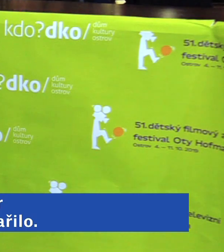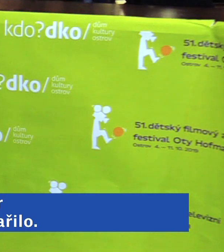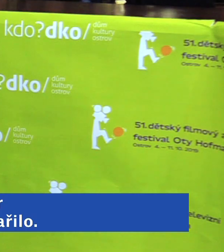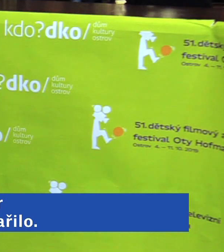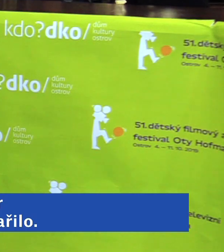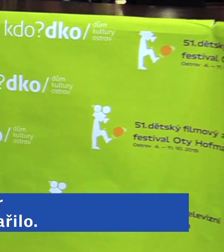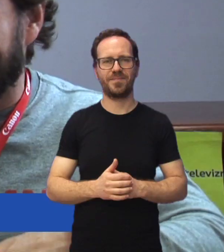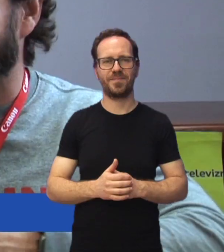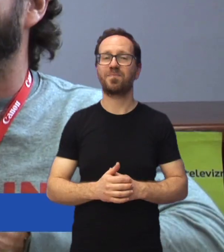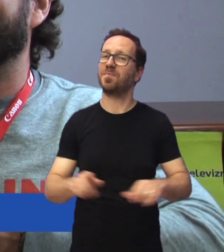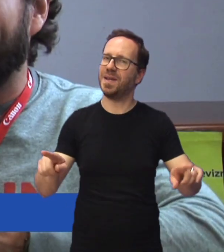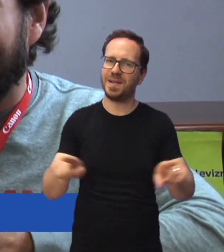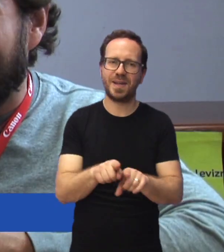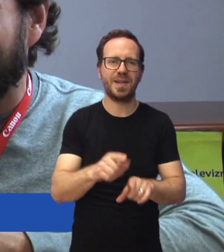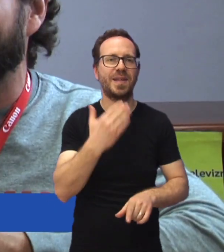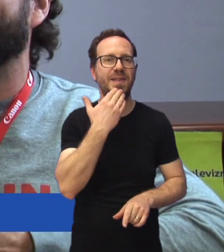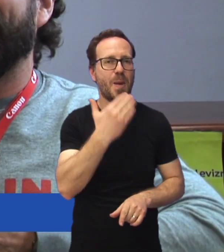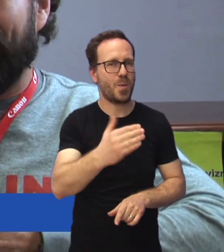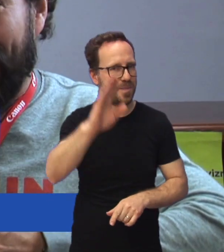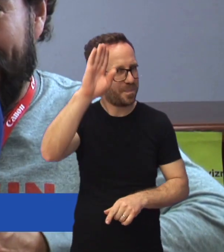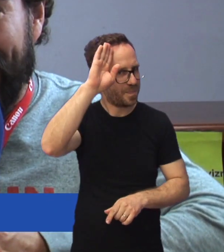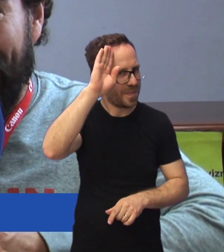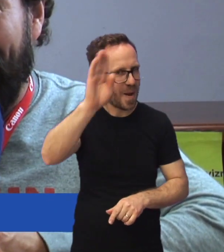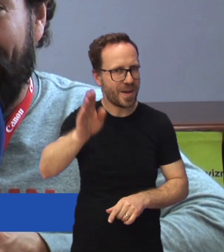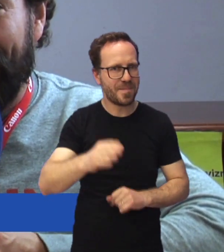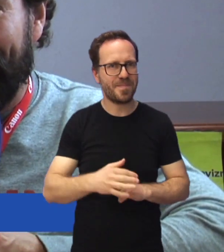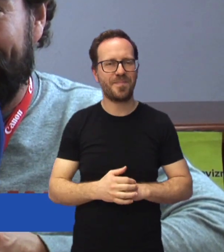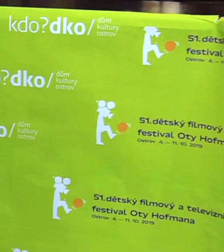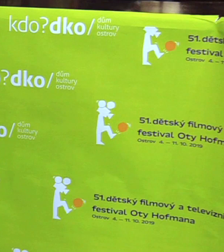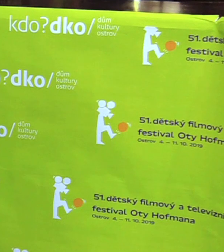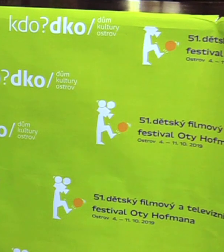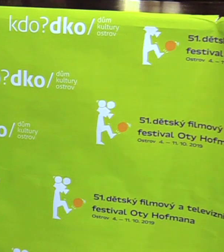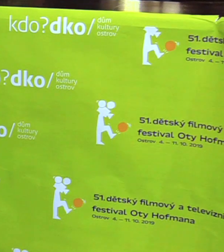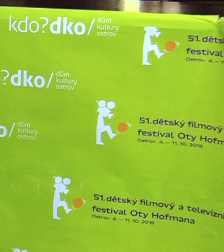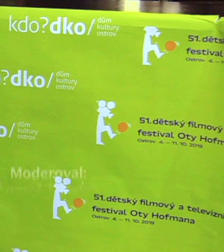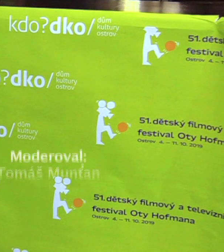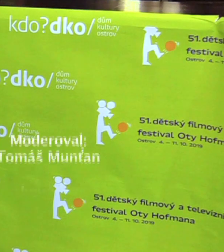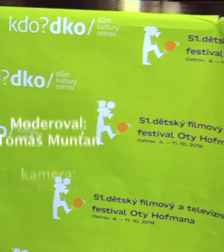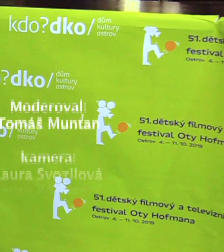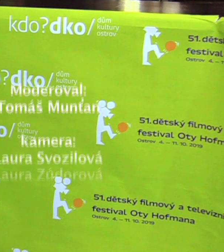nadále dařilo. Já též. Mějte se. Ahoj.